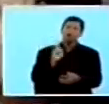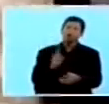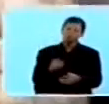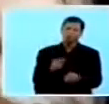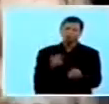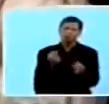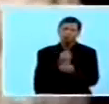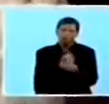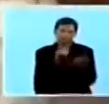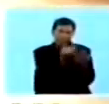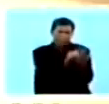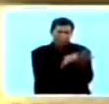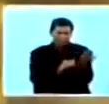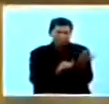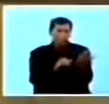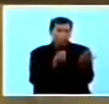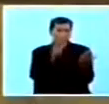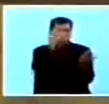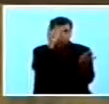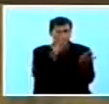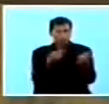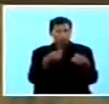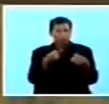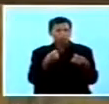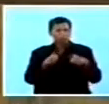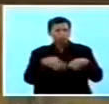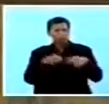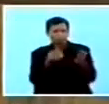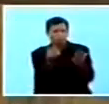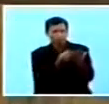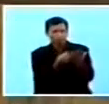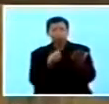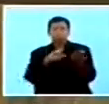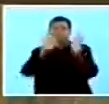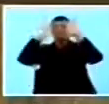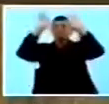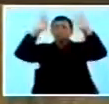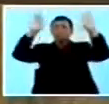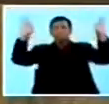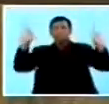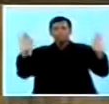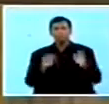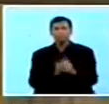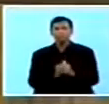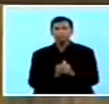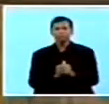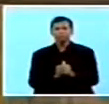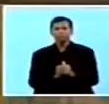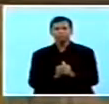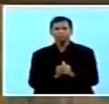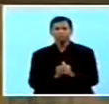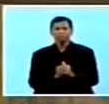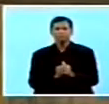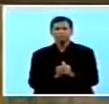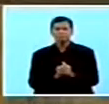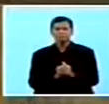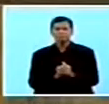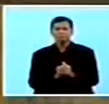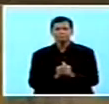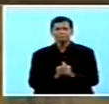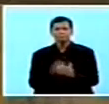lanjutin. Ya ujung-ujungnya sih UUD ya. Mulai saat ini juga lakukan pemberian izin yang ketat, pemberian